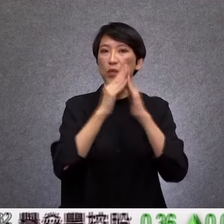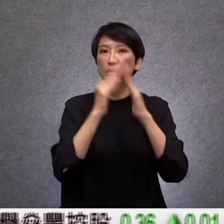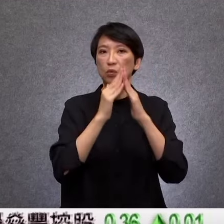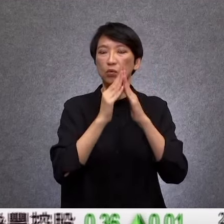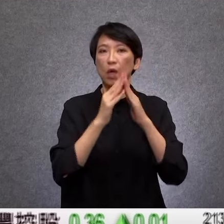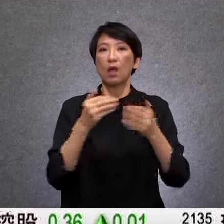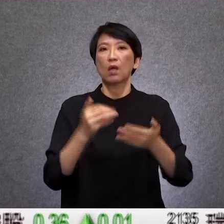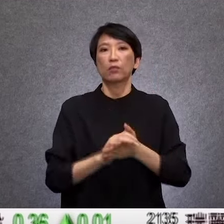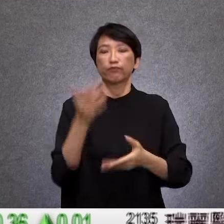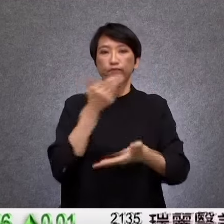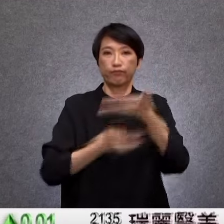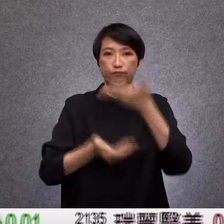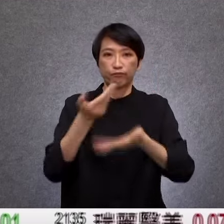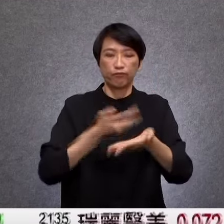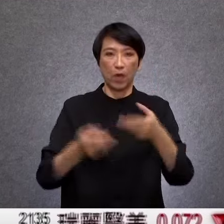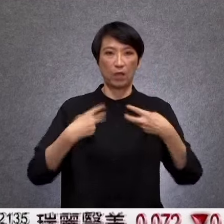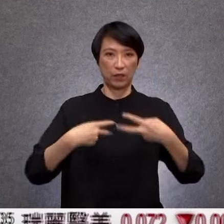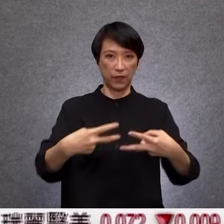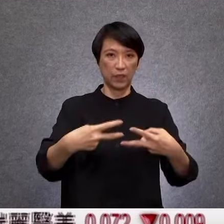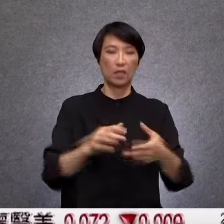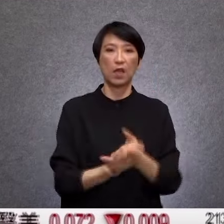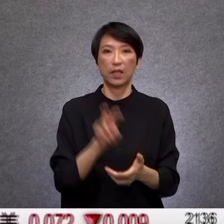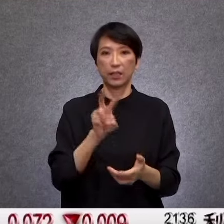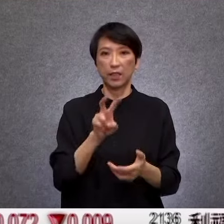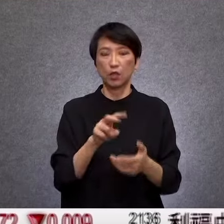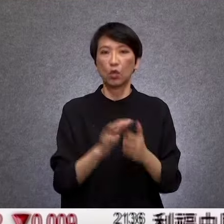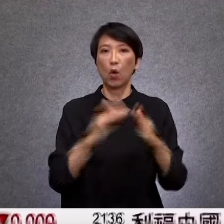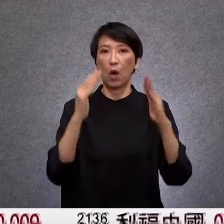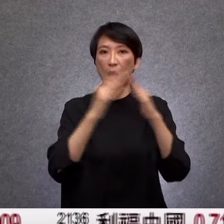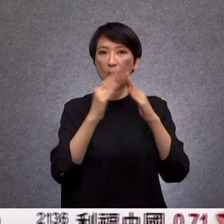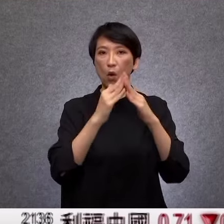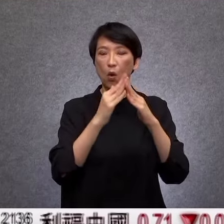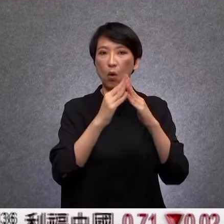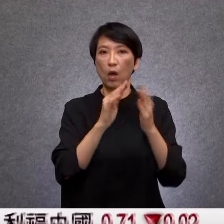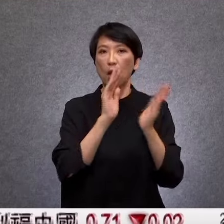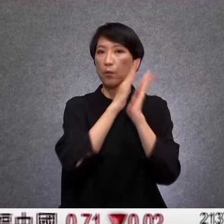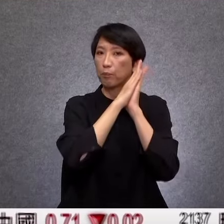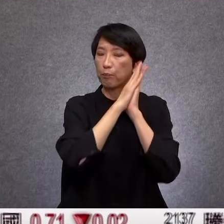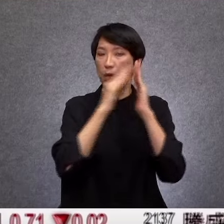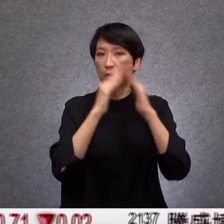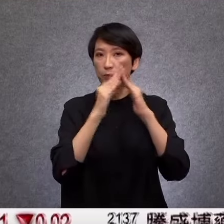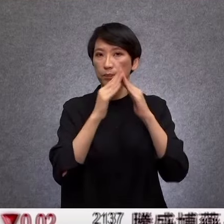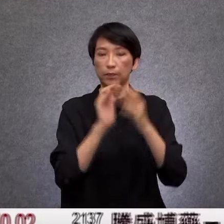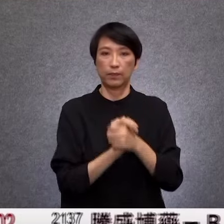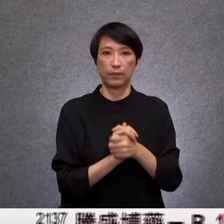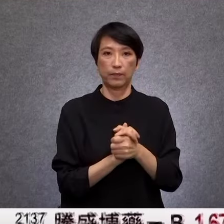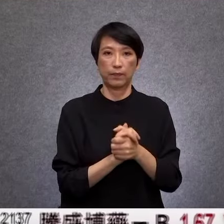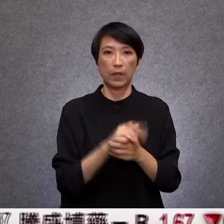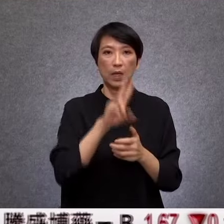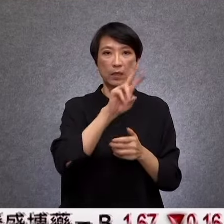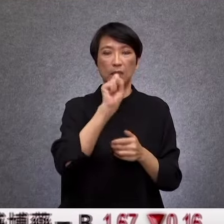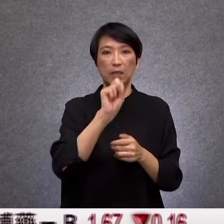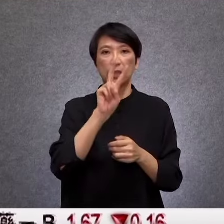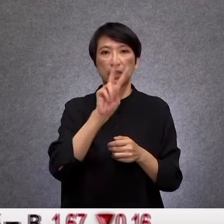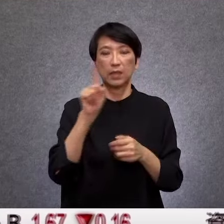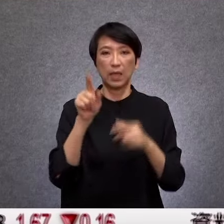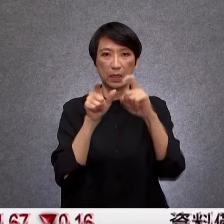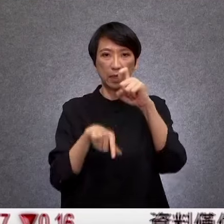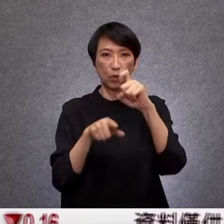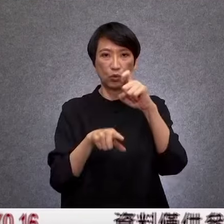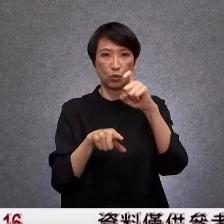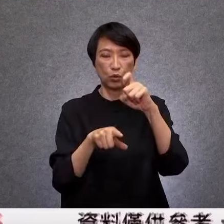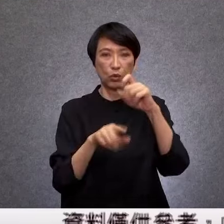留意住住宅市場嗰個發展嘅。亦都睇到喺我哋嘅住宅物業市場裏面咧，